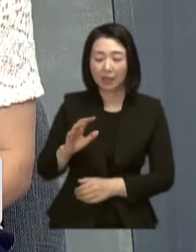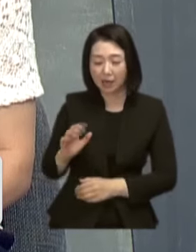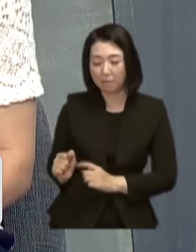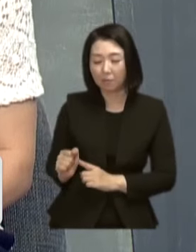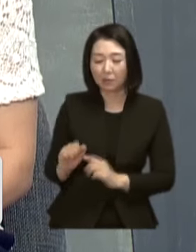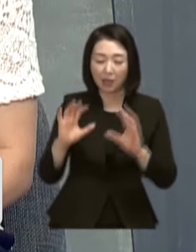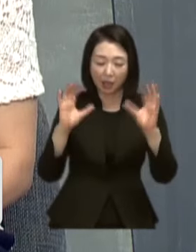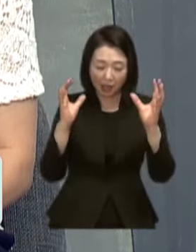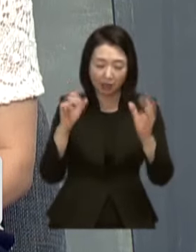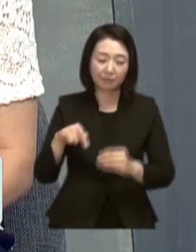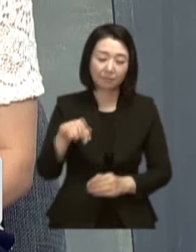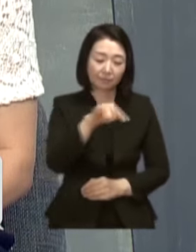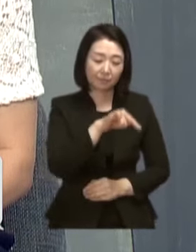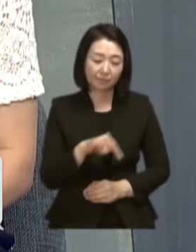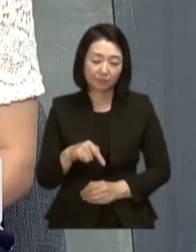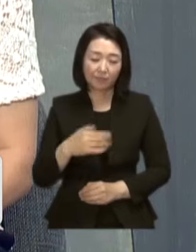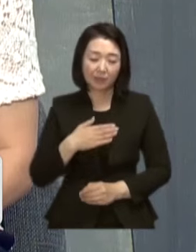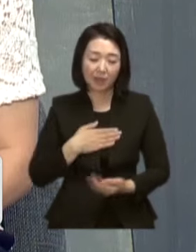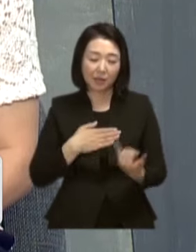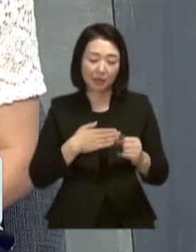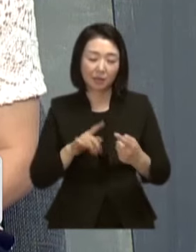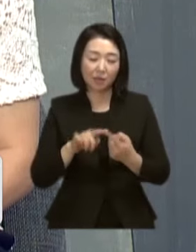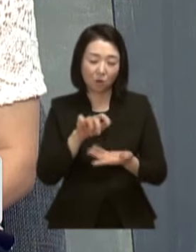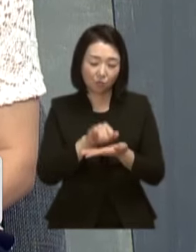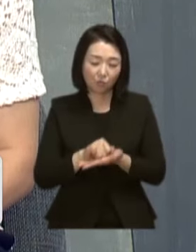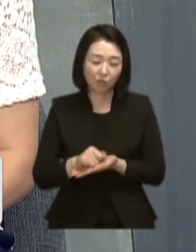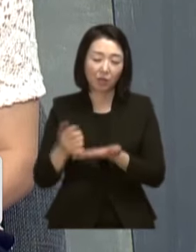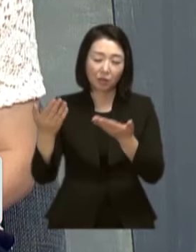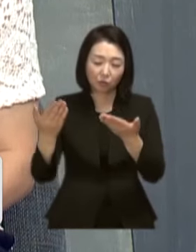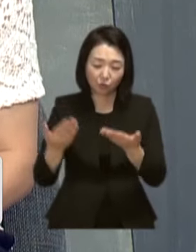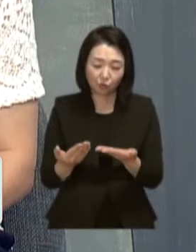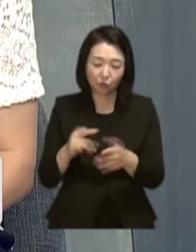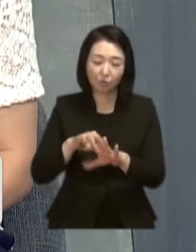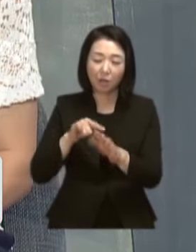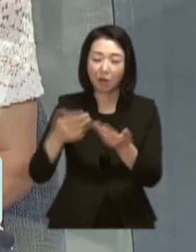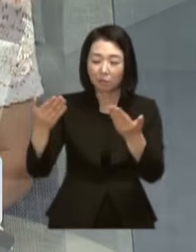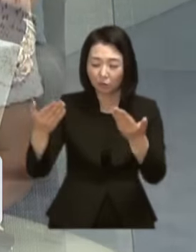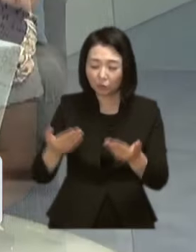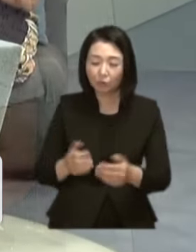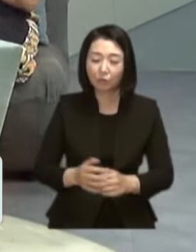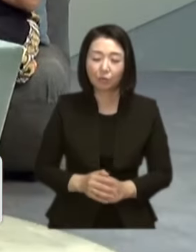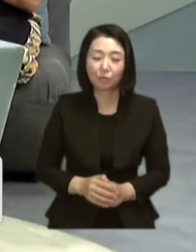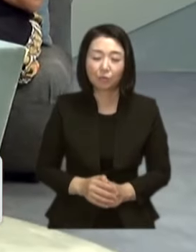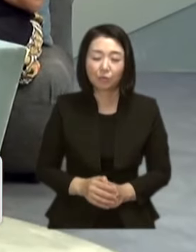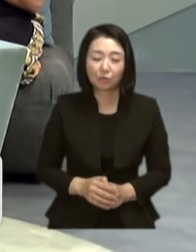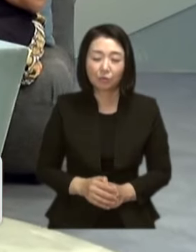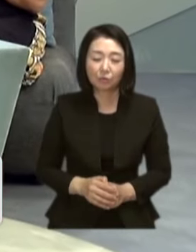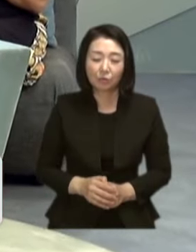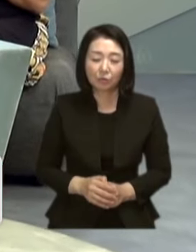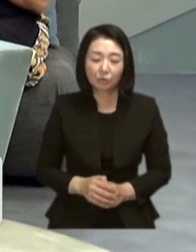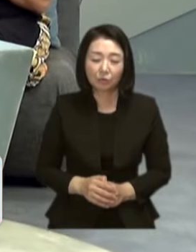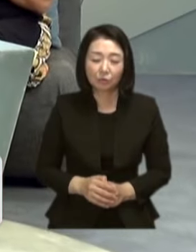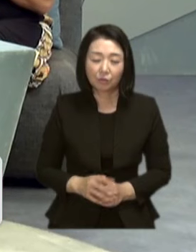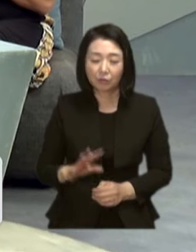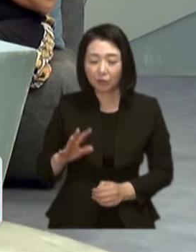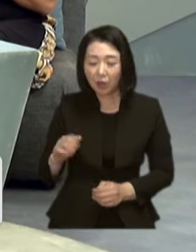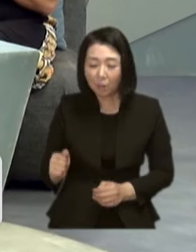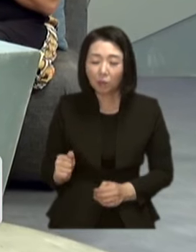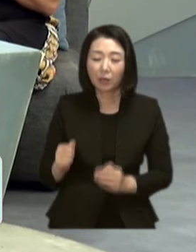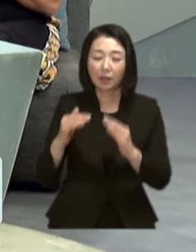캄보디아의 아이들을 나의 아이로 품게 하시고 그 마음을 주시고 그곳에 거처를